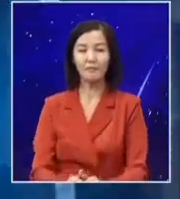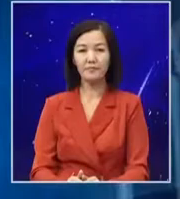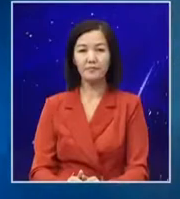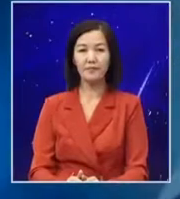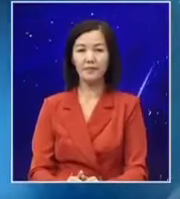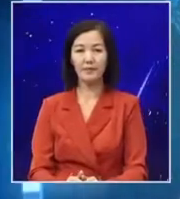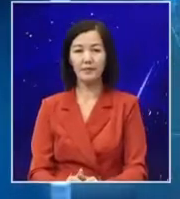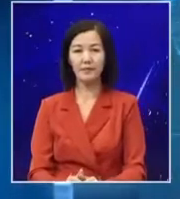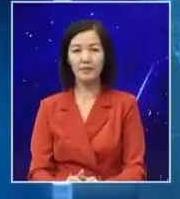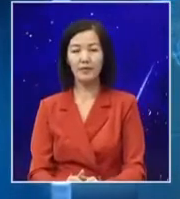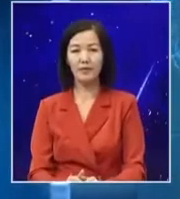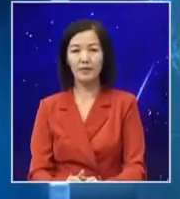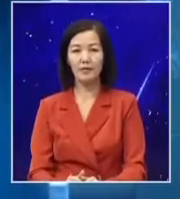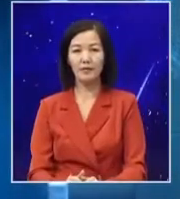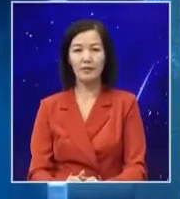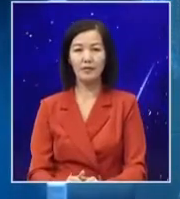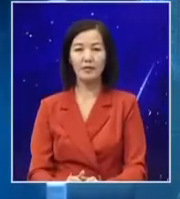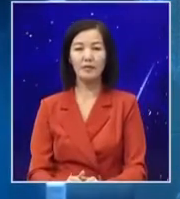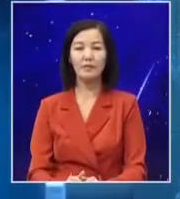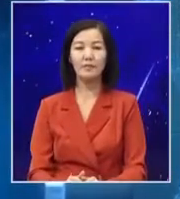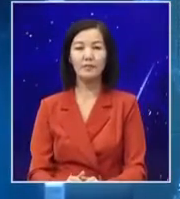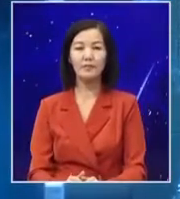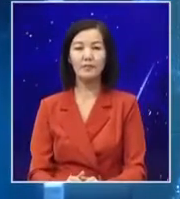Гүлназ Мұстафа, Мади Байбосын, Жетісу телеарнасы.